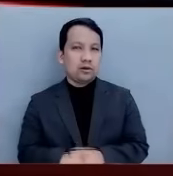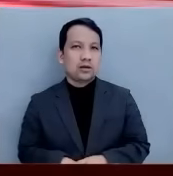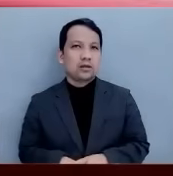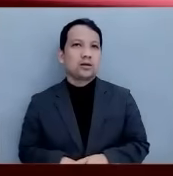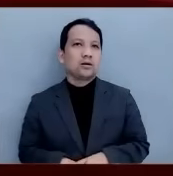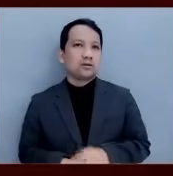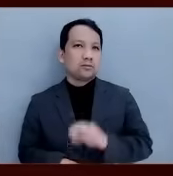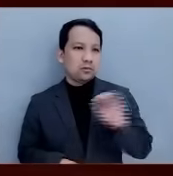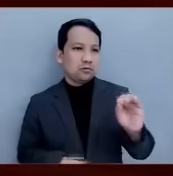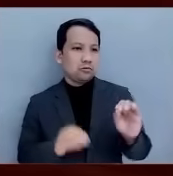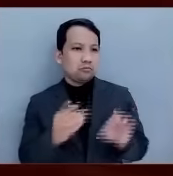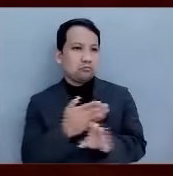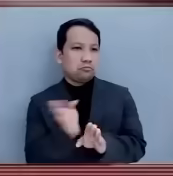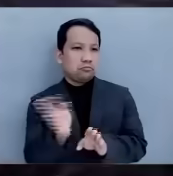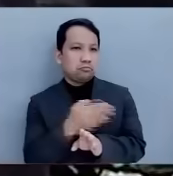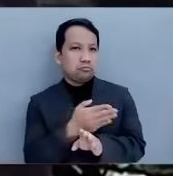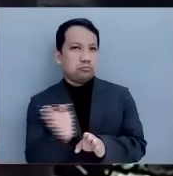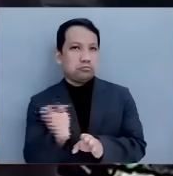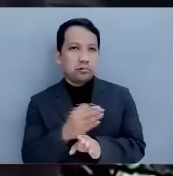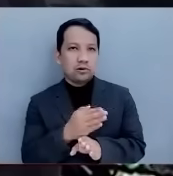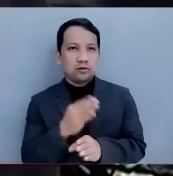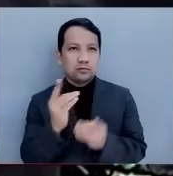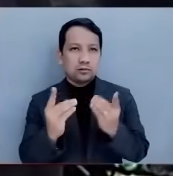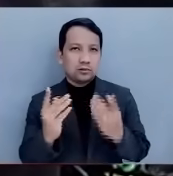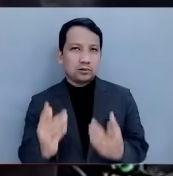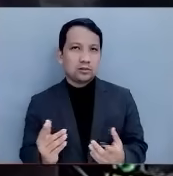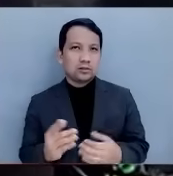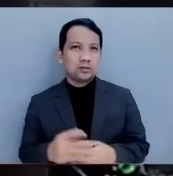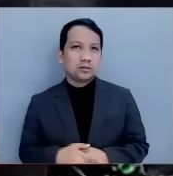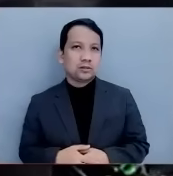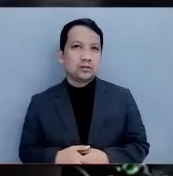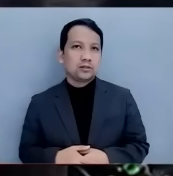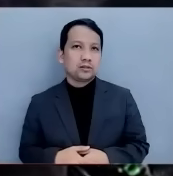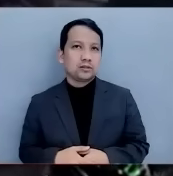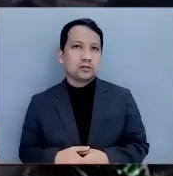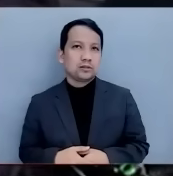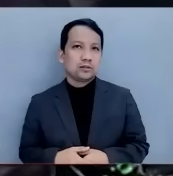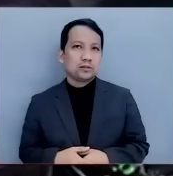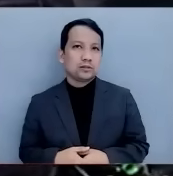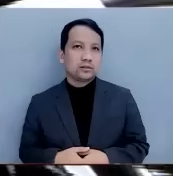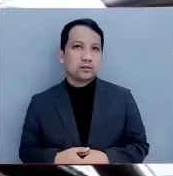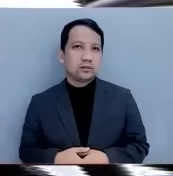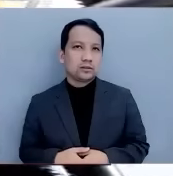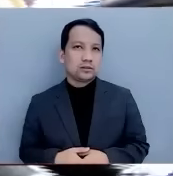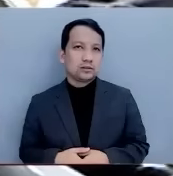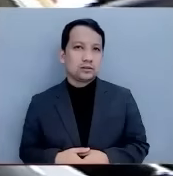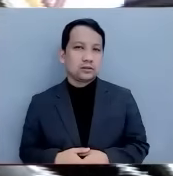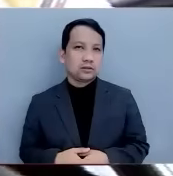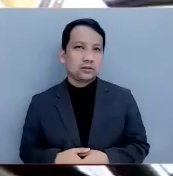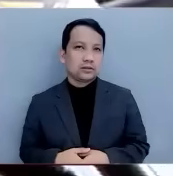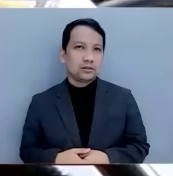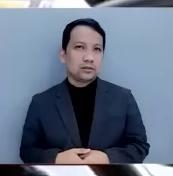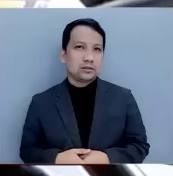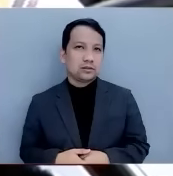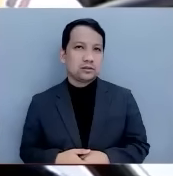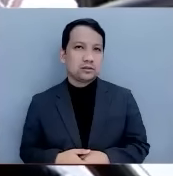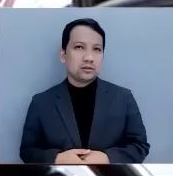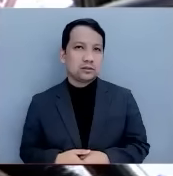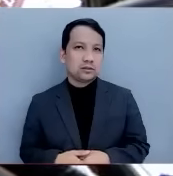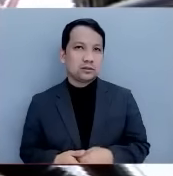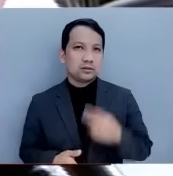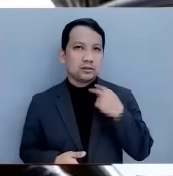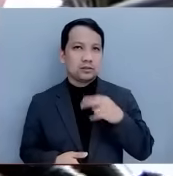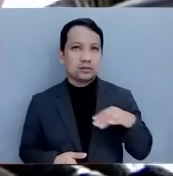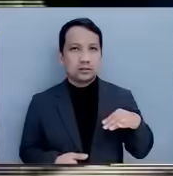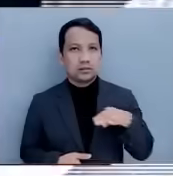Kanya-kanyang palusot ang mga driver. Sa ano kasi medyo traffic na po dito sa ano. Mapitix po kami, mapunta na, mapick up sana